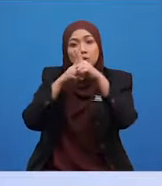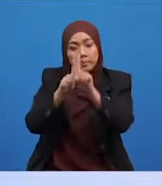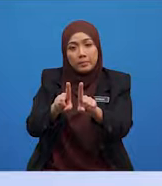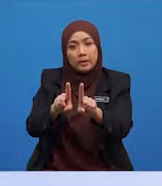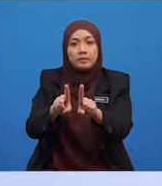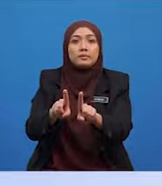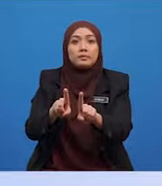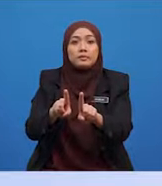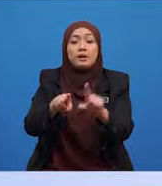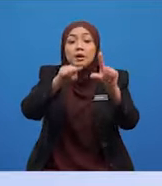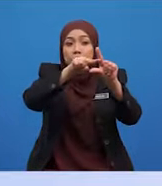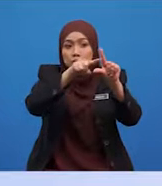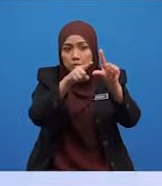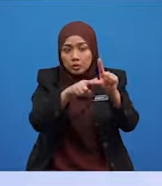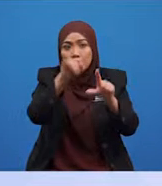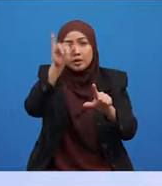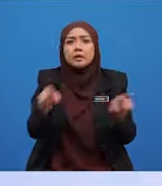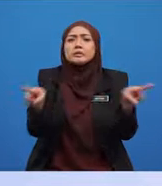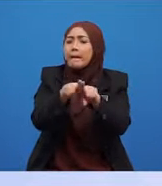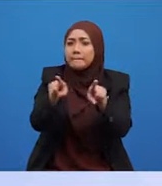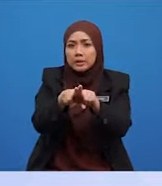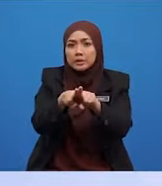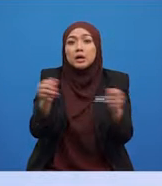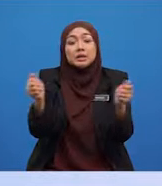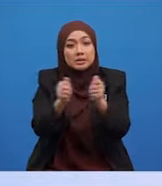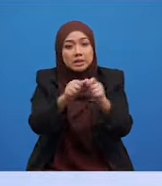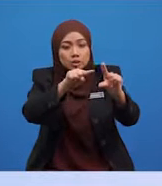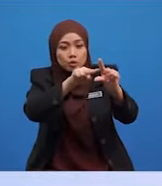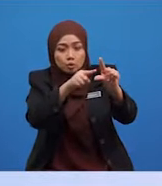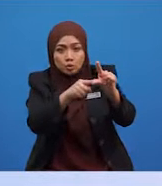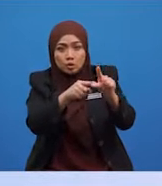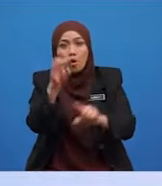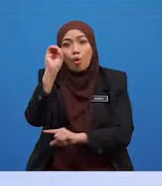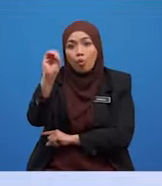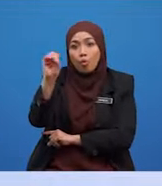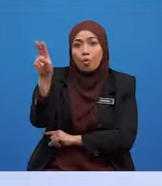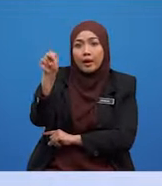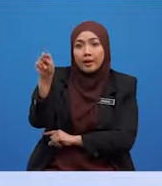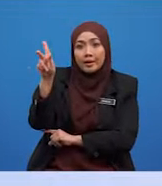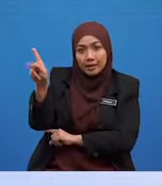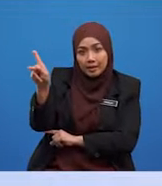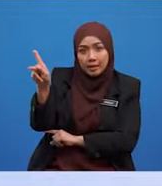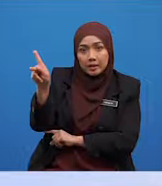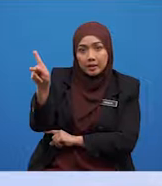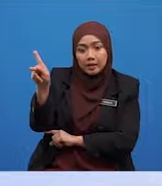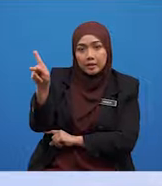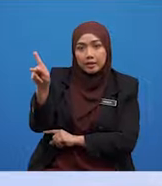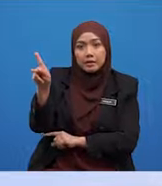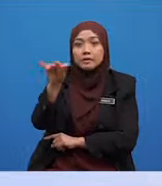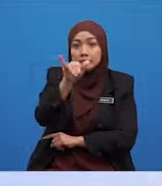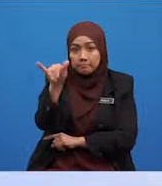Untuk menyelesaikan soalan C, anda perlu mendapatkan maklumat dari